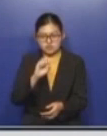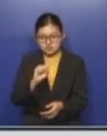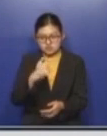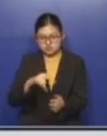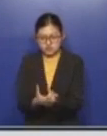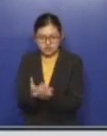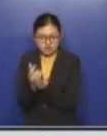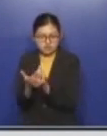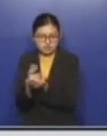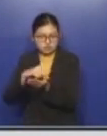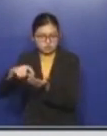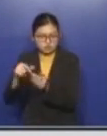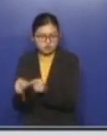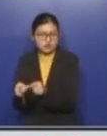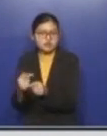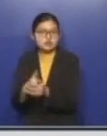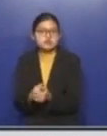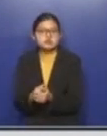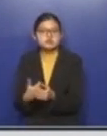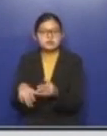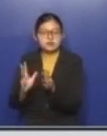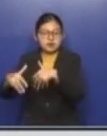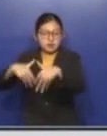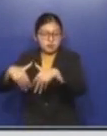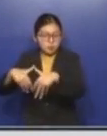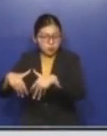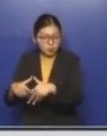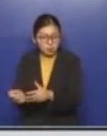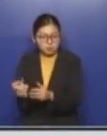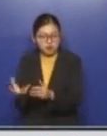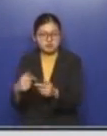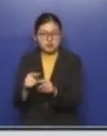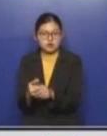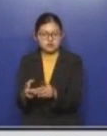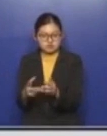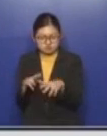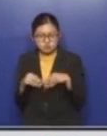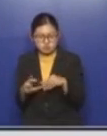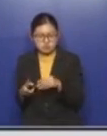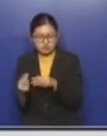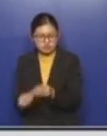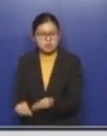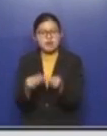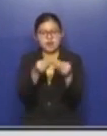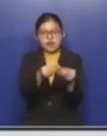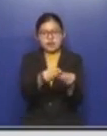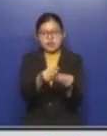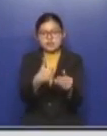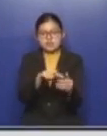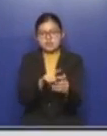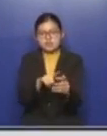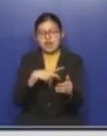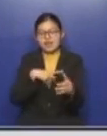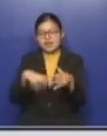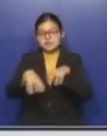ประชาชนก็จะเป็นประโยชน์มหาศาลแต่เขายอมตัดมาให้พวกท่านเนี่ยเพราะต้องการให้ท่านมาจั